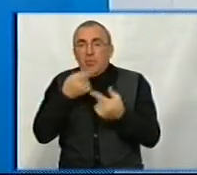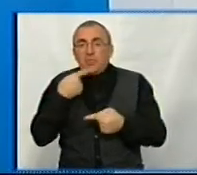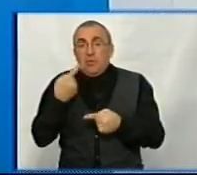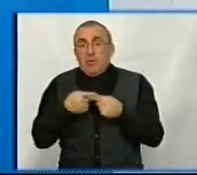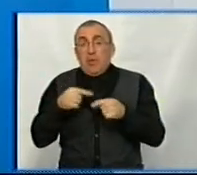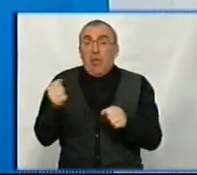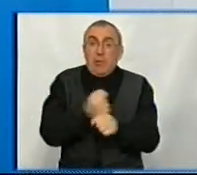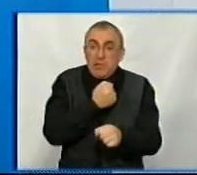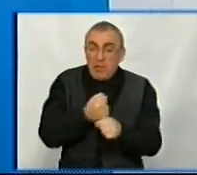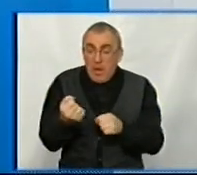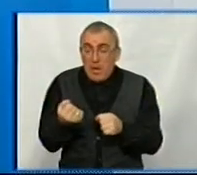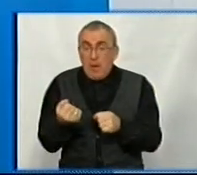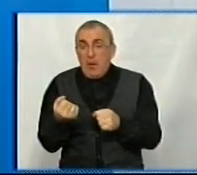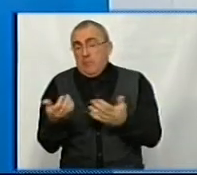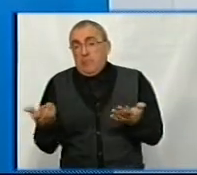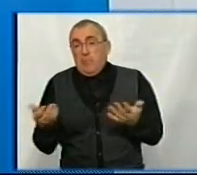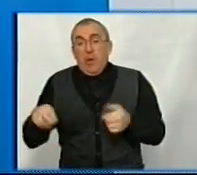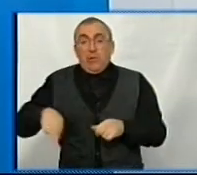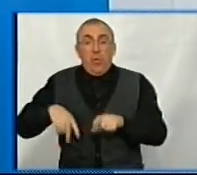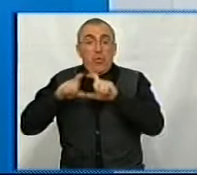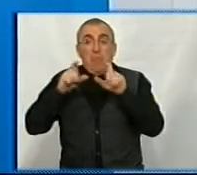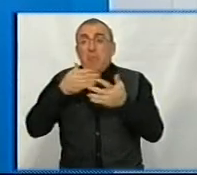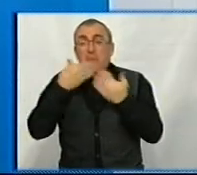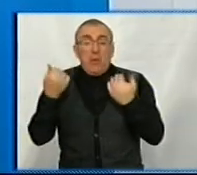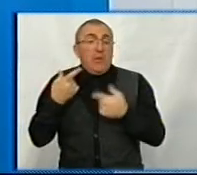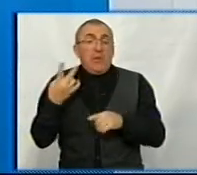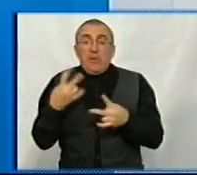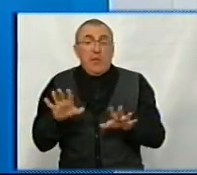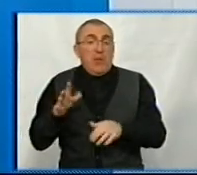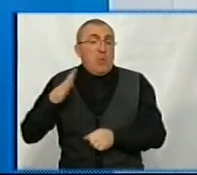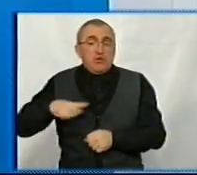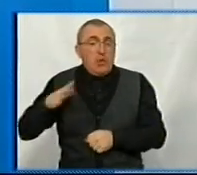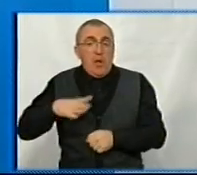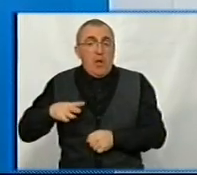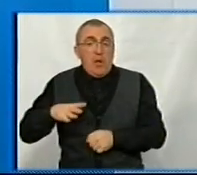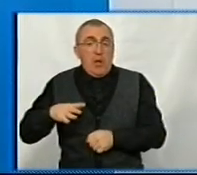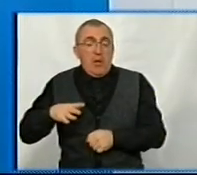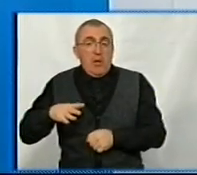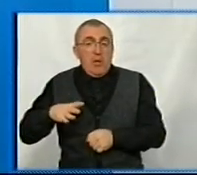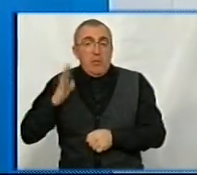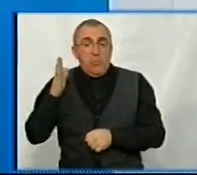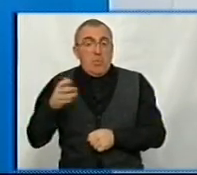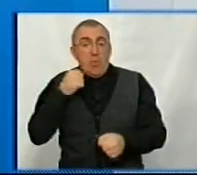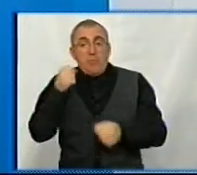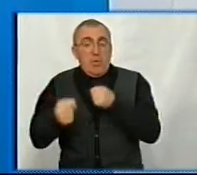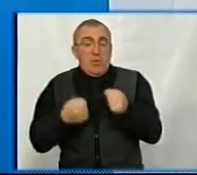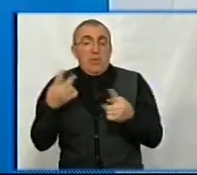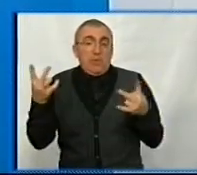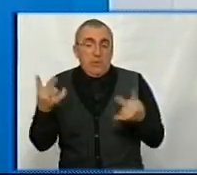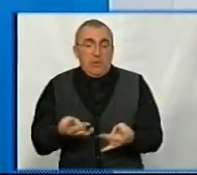це драка, то звичайно, і там директора школи немає, не треба чекати, поки там буде це побиття,